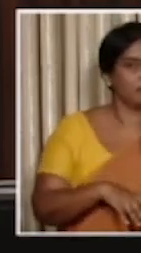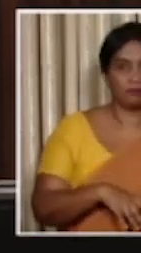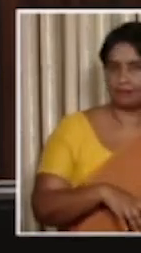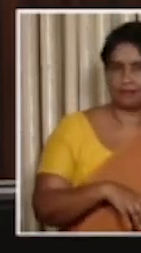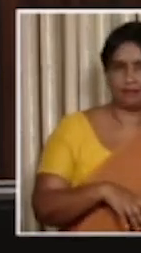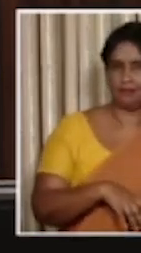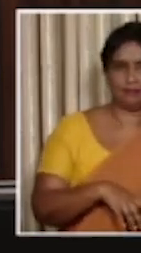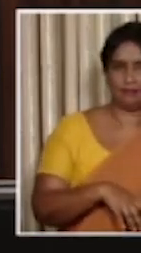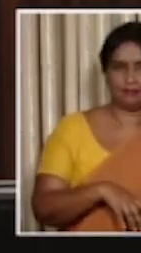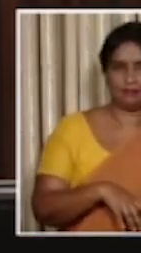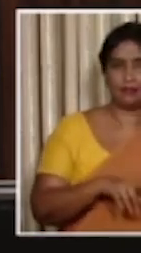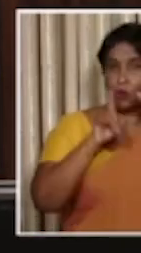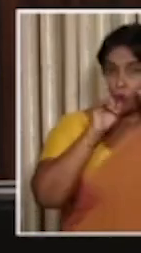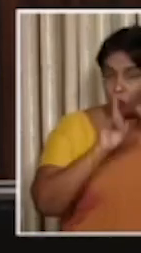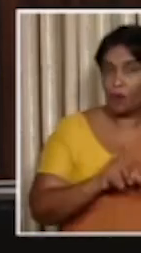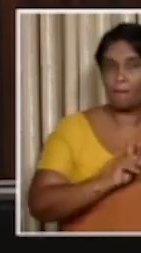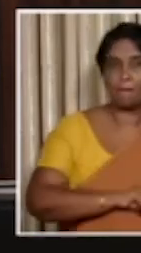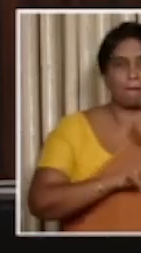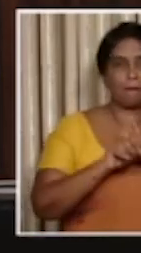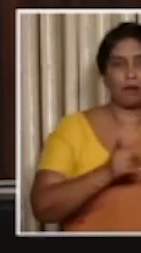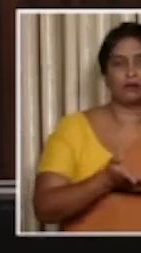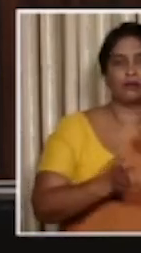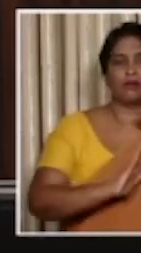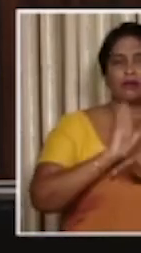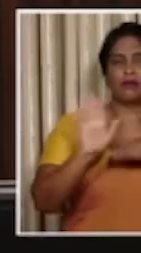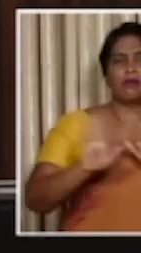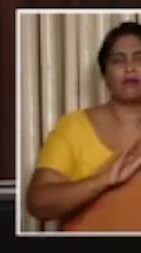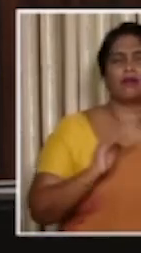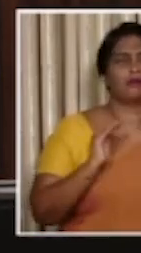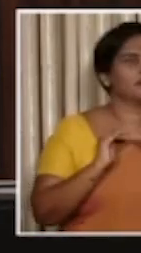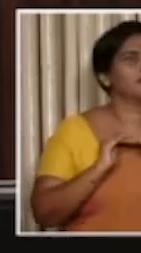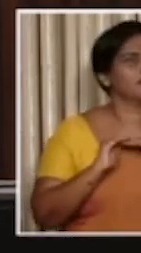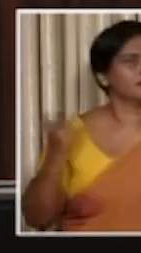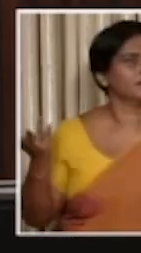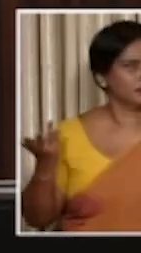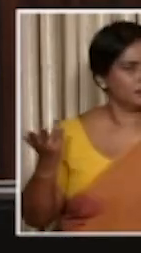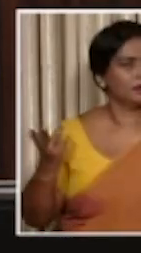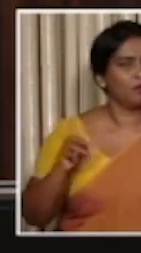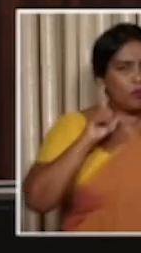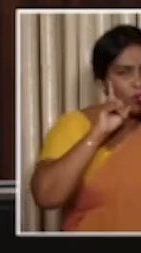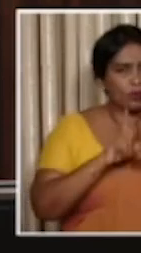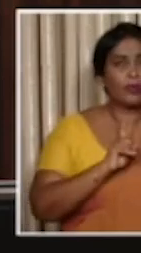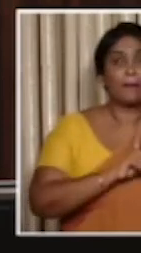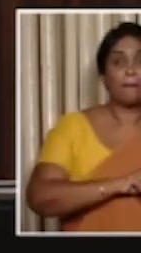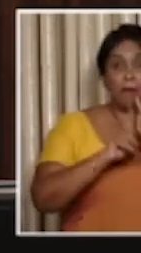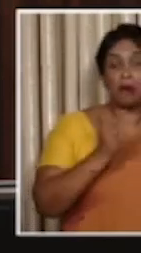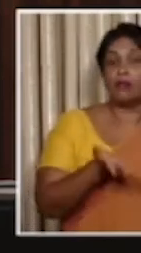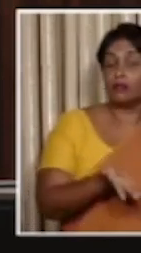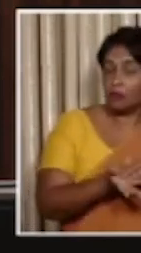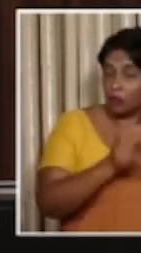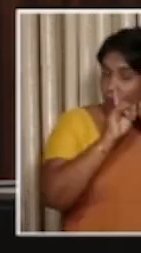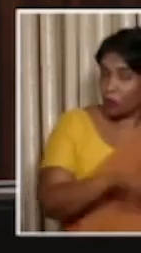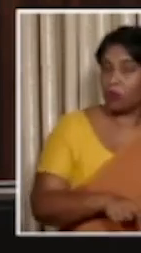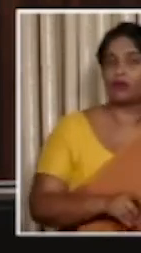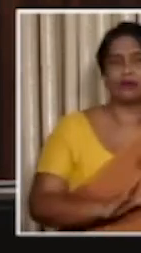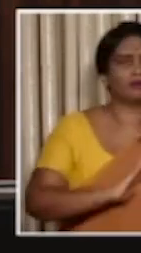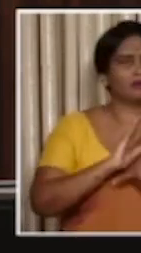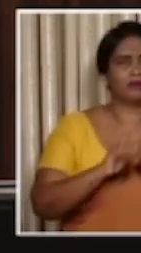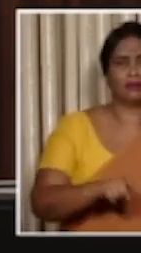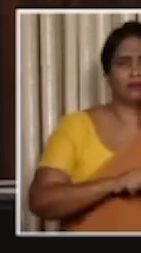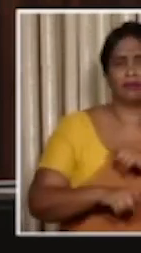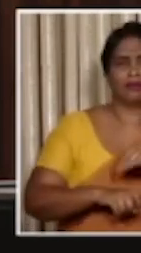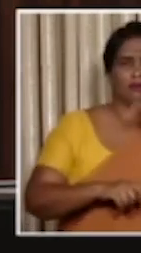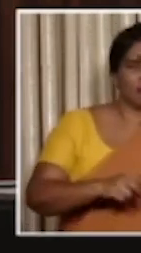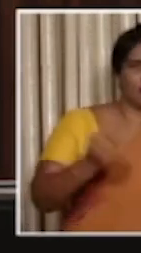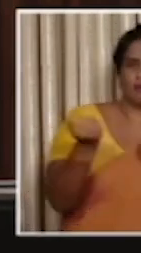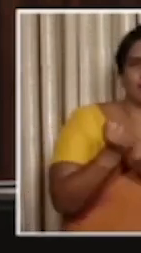නෑ එහෙම පාර්ලිමේන්තුවක් අපේ රට පාලනය කිරීමට සුදුසුයි කියලා. එම පාර්ලිමේන්තුව තවදුරටත් අපේ රටේ ජනතාවට